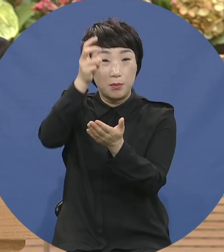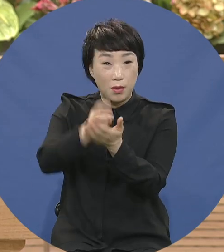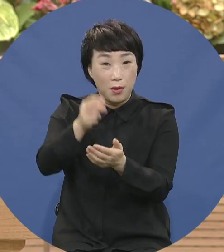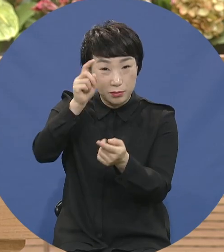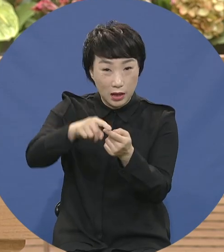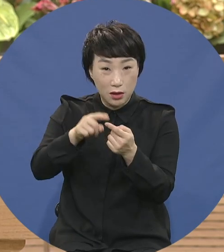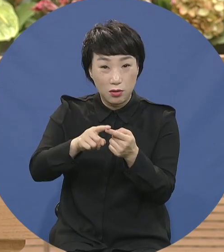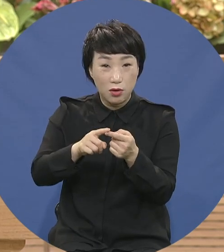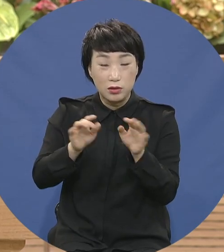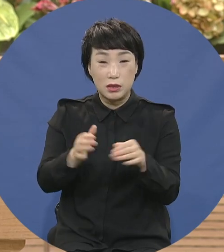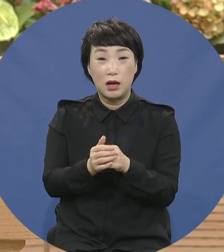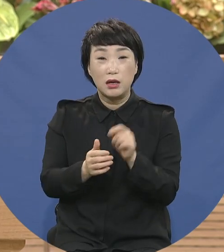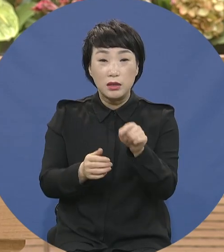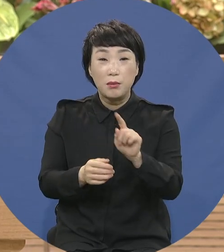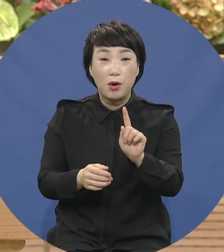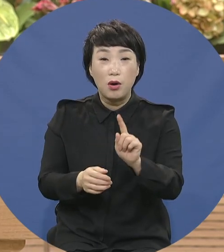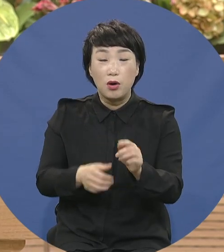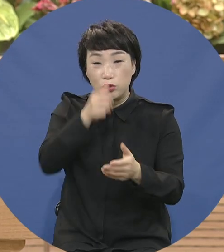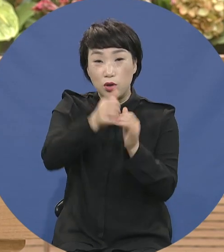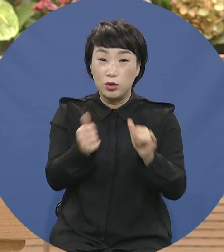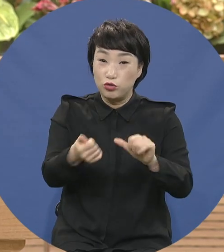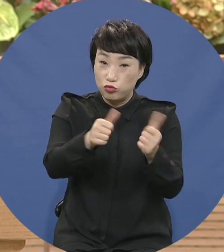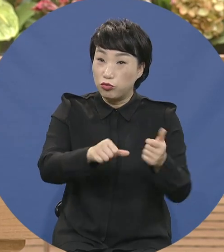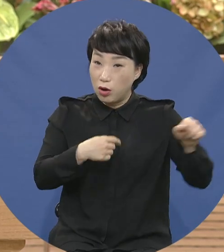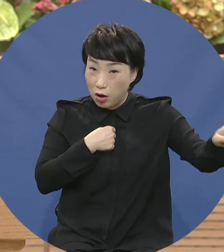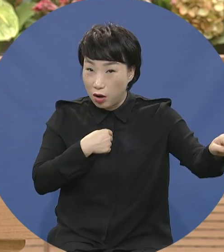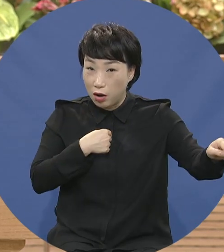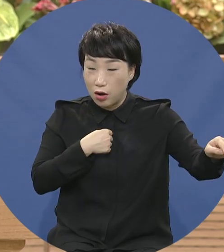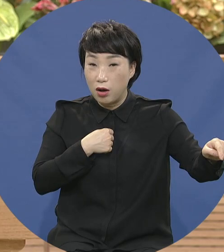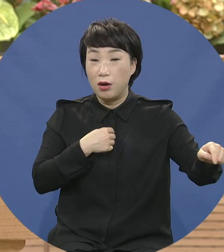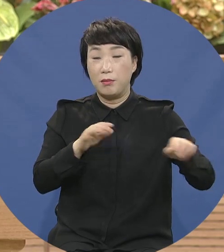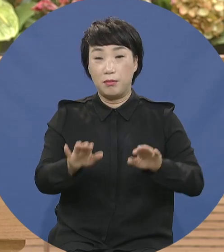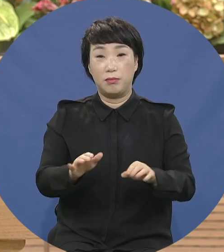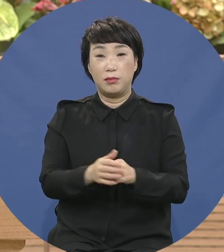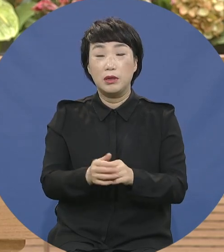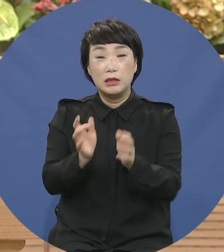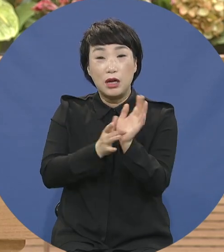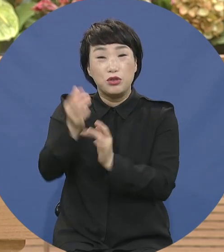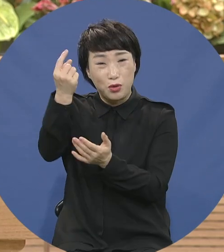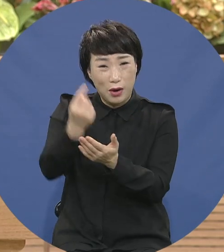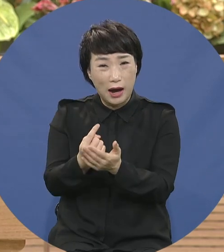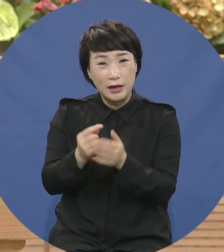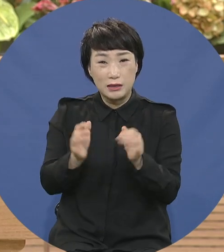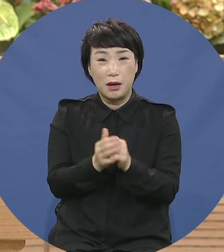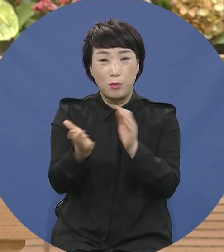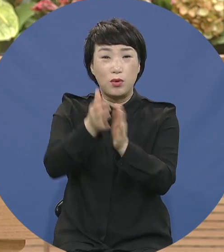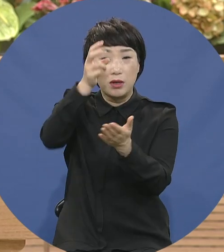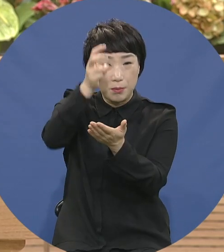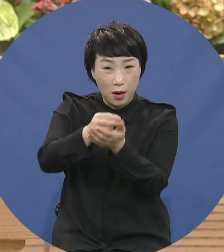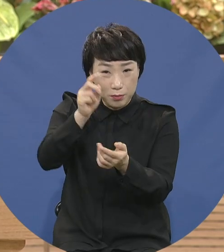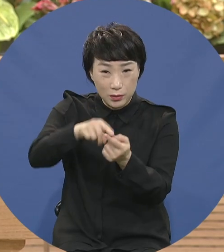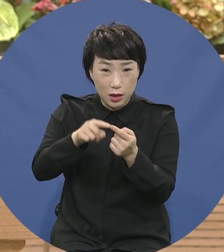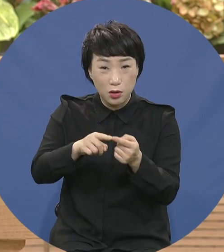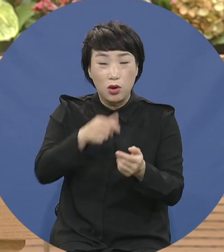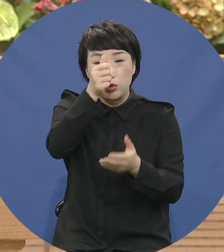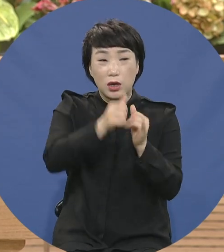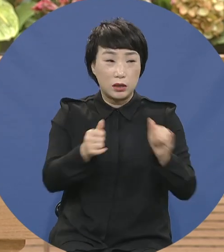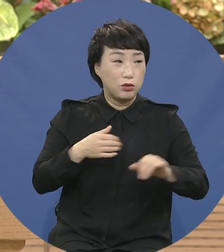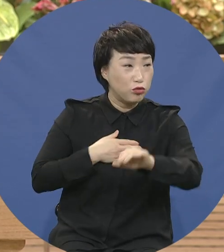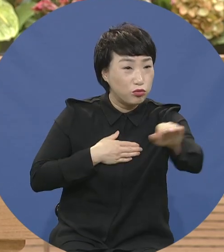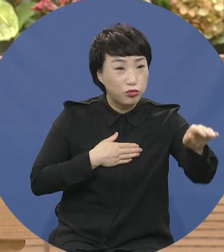의해서 율법의 요구가 뭐냐? 죄인은 죽어야 된다 이 말이요. 예수가 와서 율법의 요구에 의해서